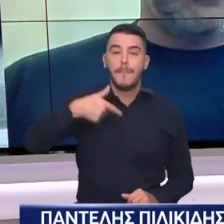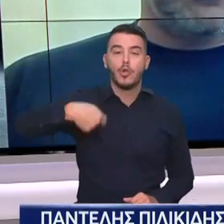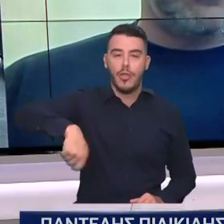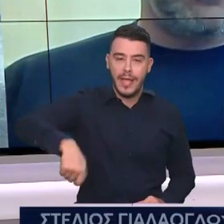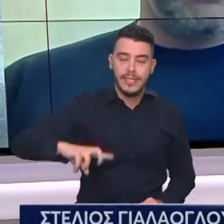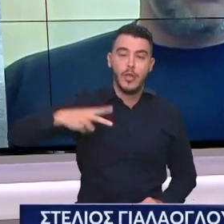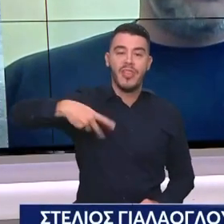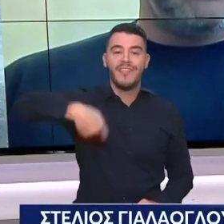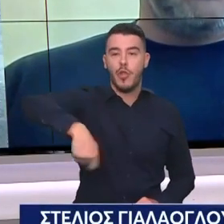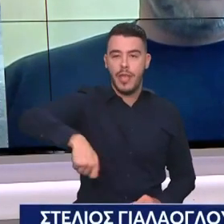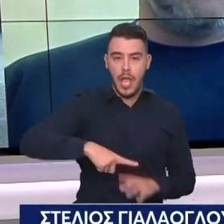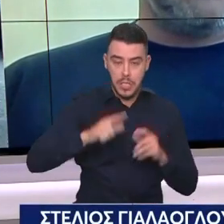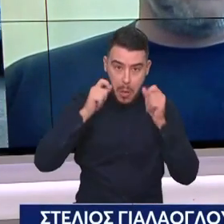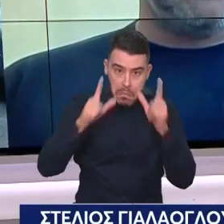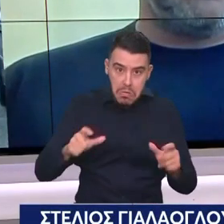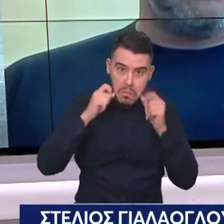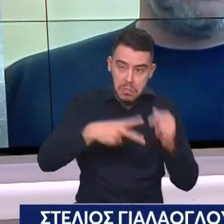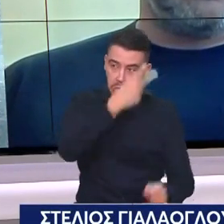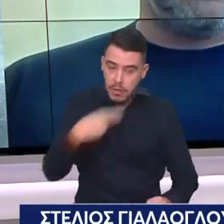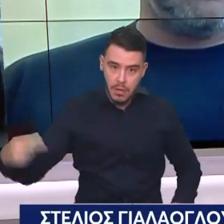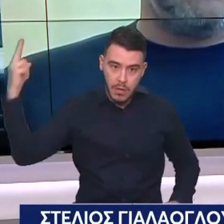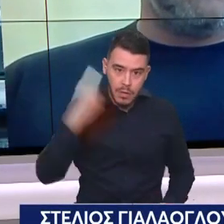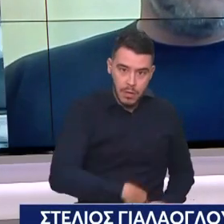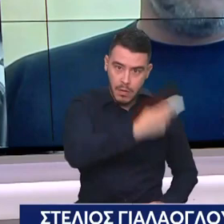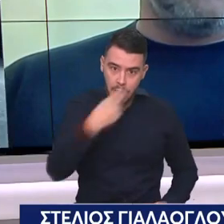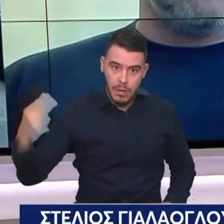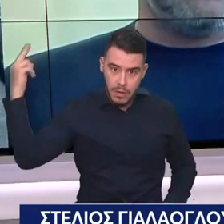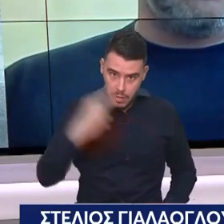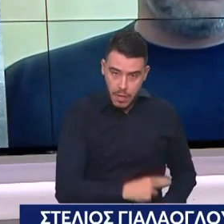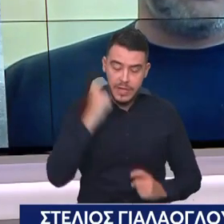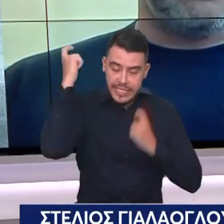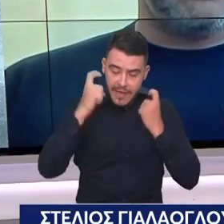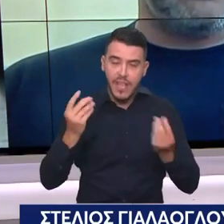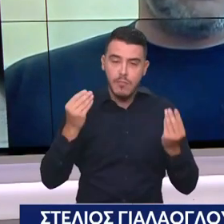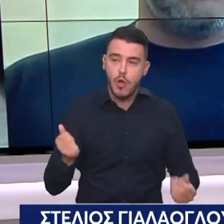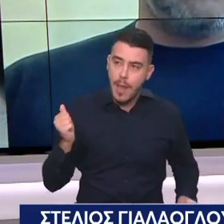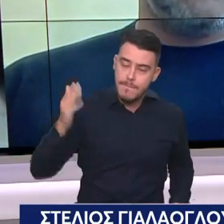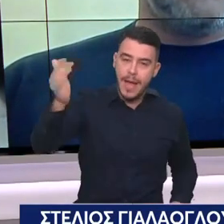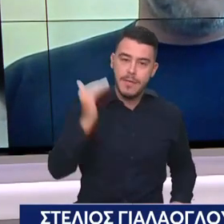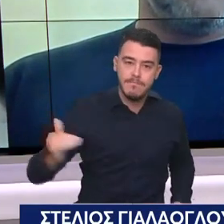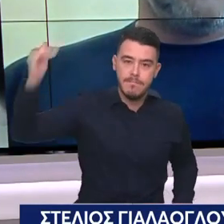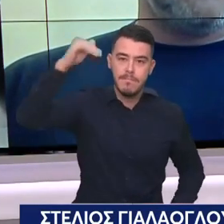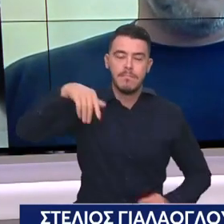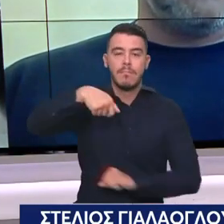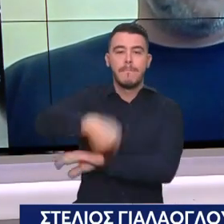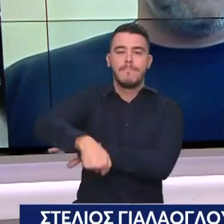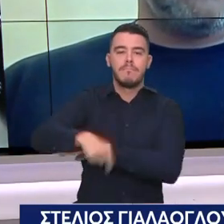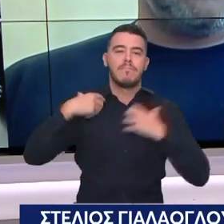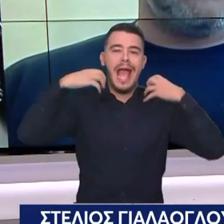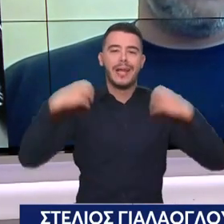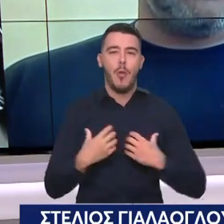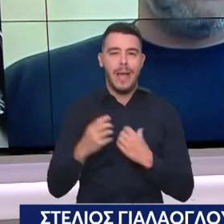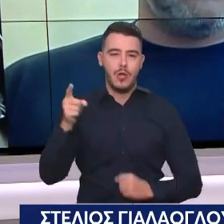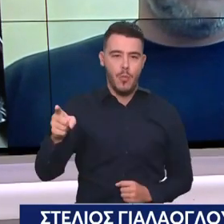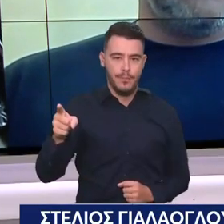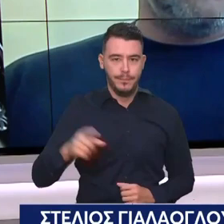πριν και έτσι σκέφτηκα ότι μόνο ο Άριος Πάγος μπορούσε να δώσει τη λύση γιατί οι έννοιες δόλος και βαριά αμέλεια